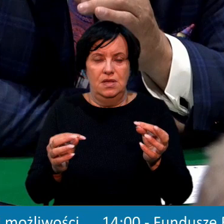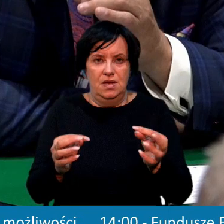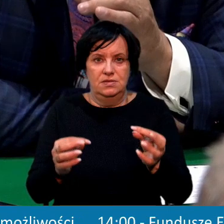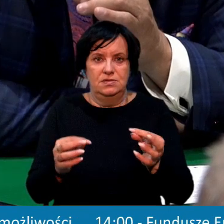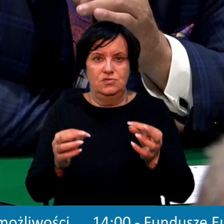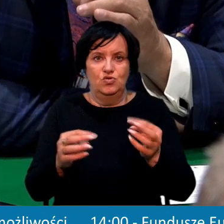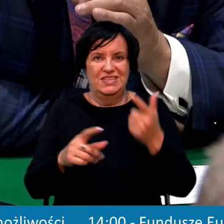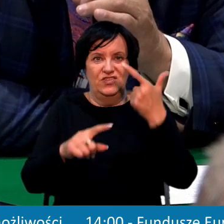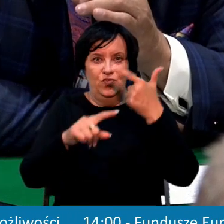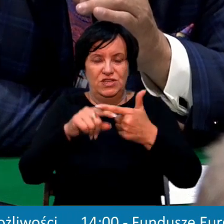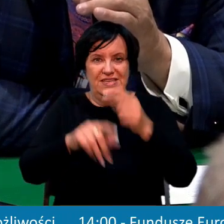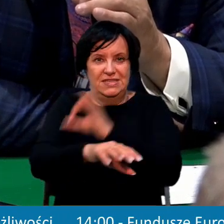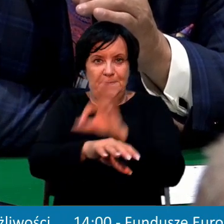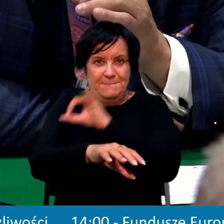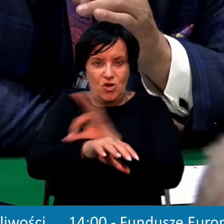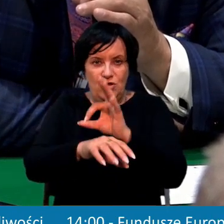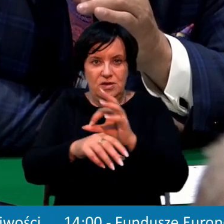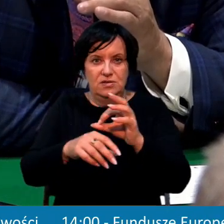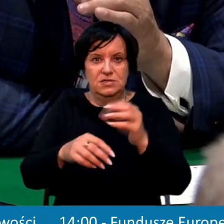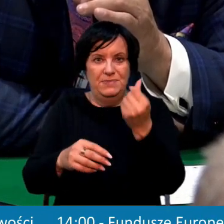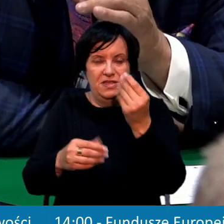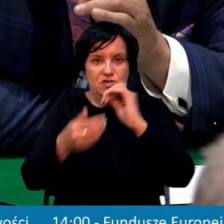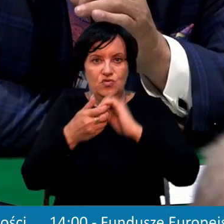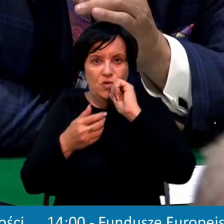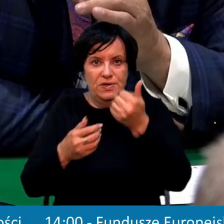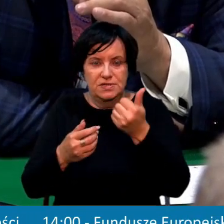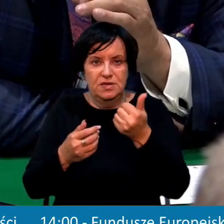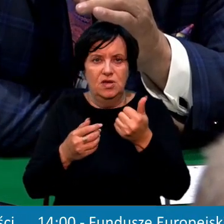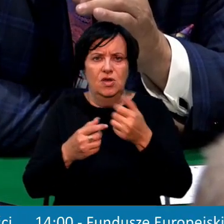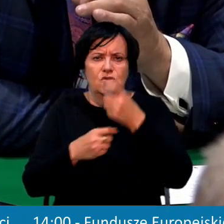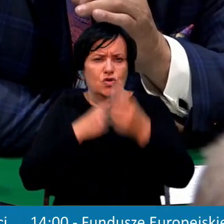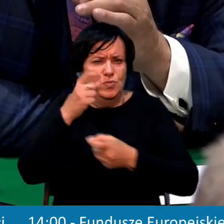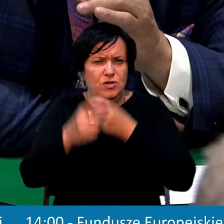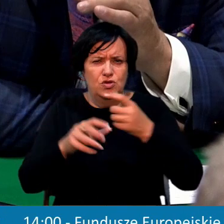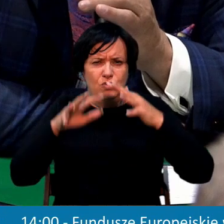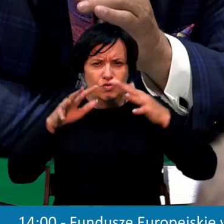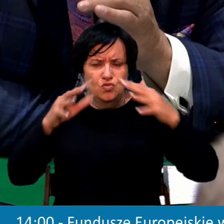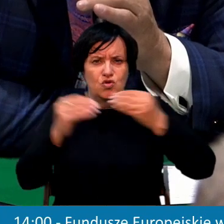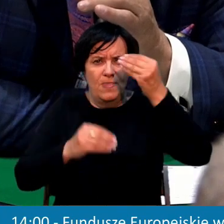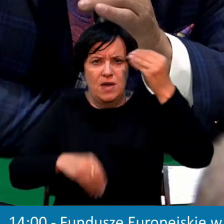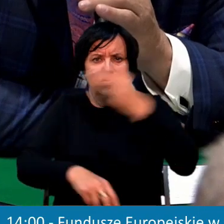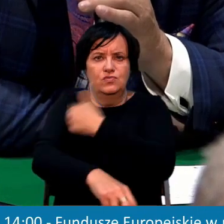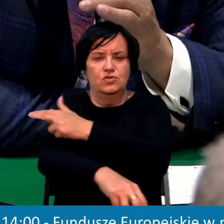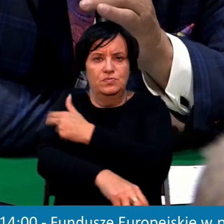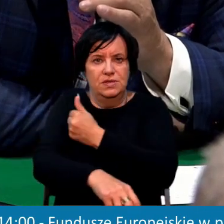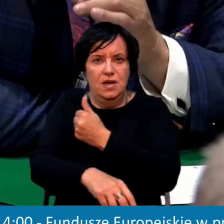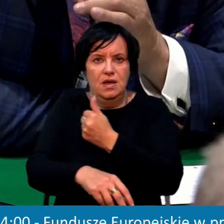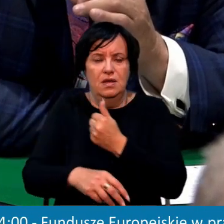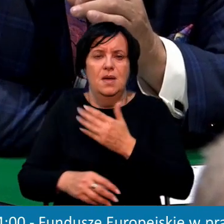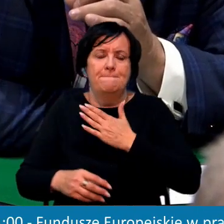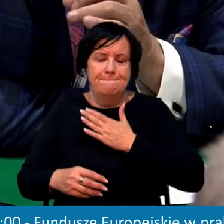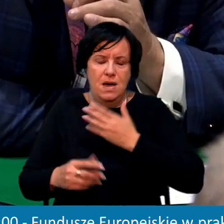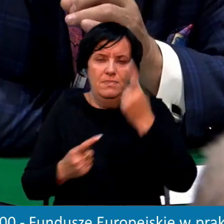projekt realizowany ze środków unijnych. Zrobiliśmy wiele dla tego szpitala i myślę, że to,